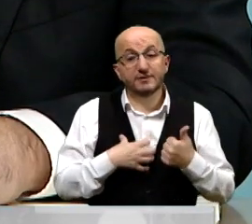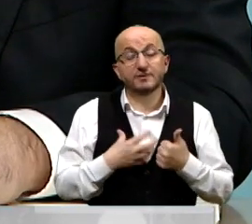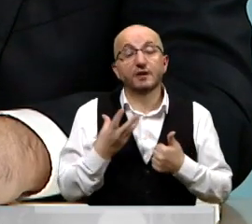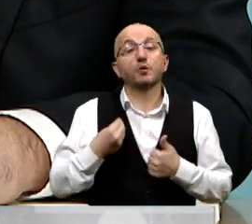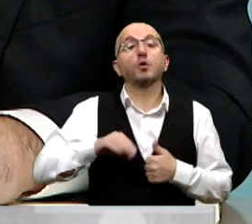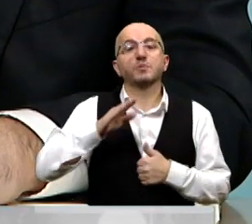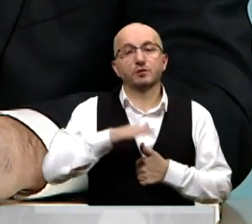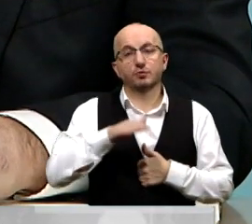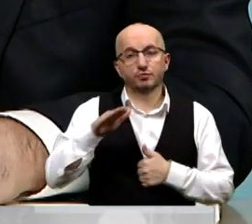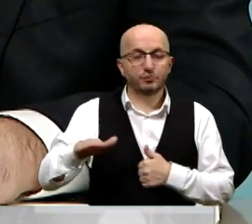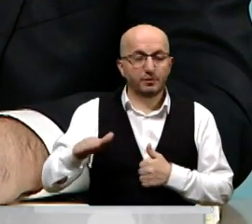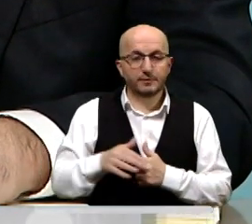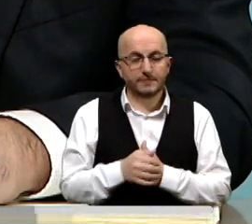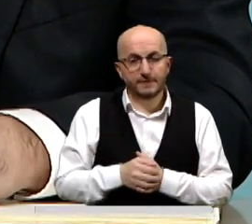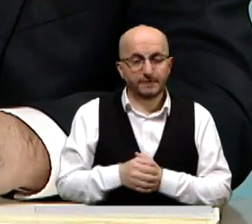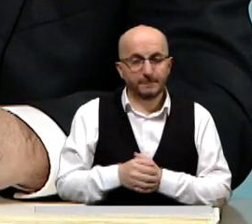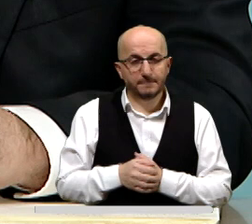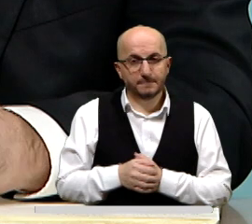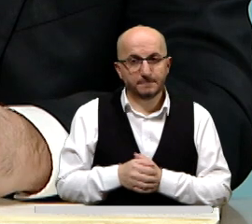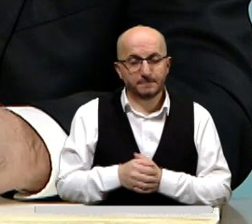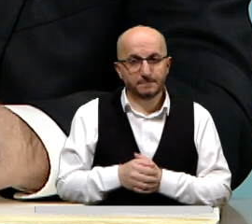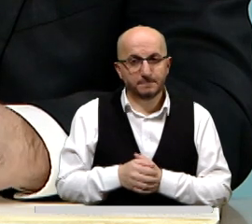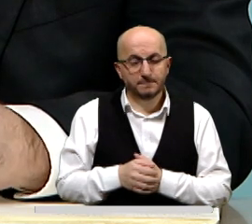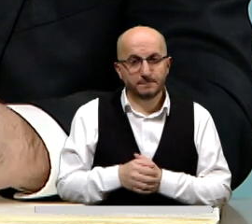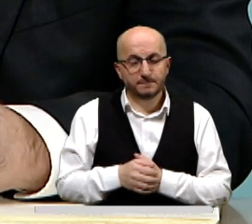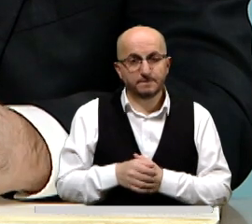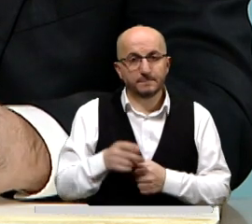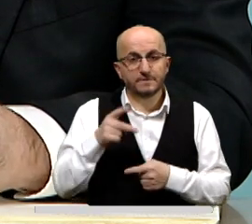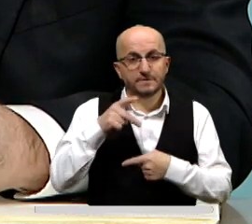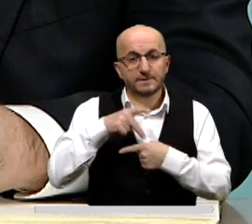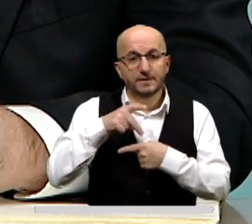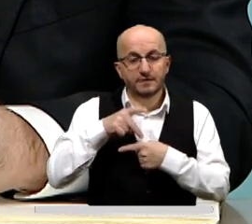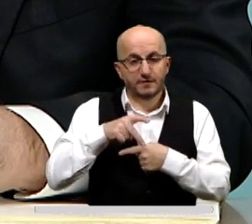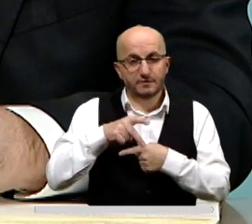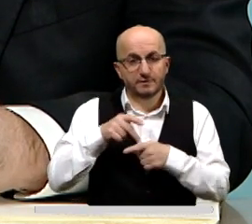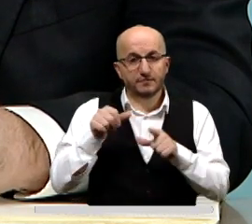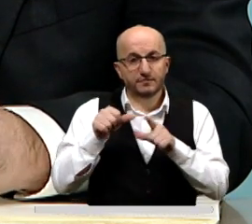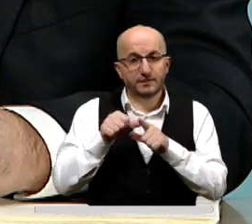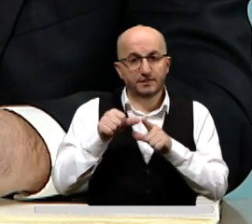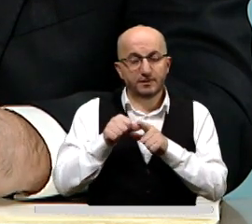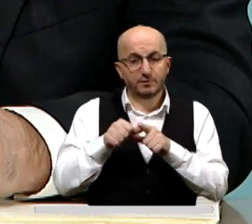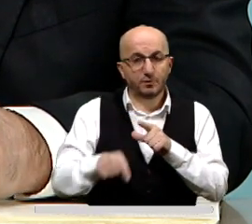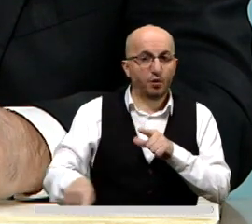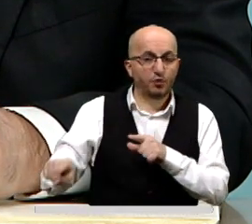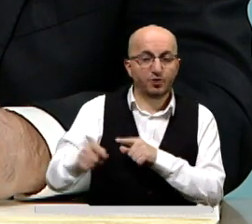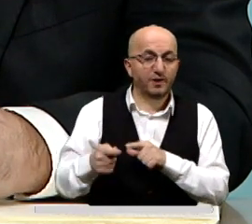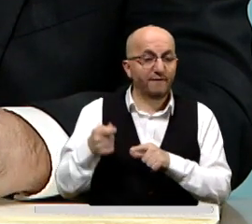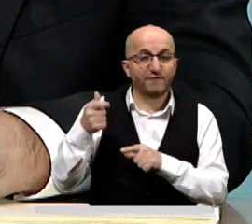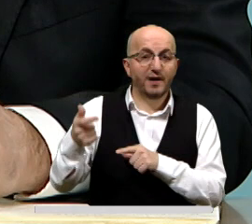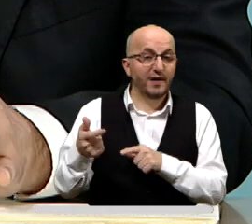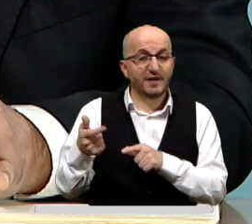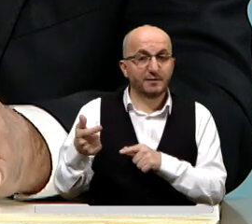Verebilir mi hocam bu zekatı onlara veya fitreyi vermesine herhangi bir sakınca yok çünkü